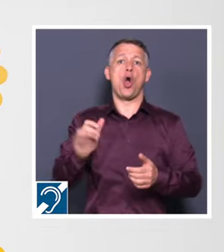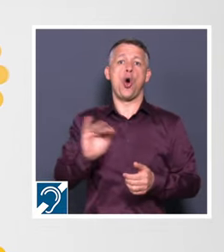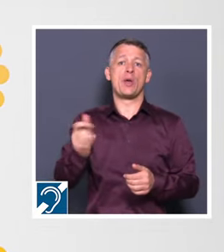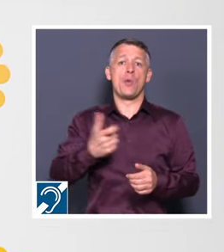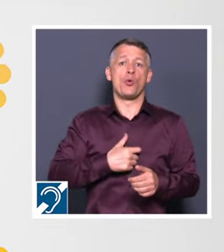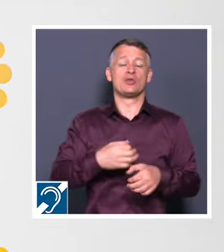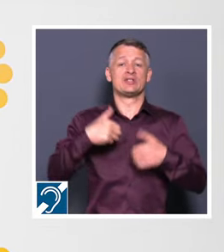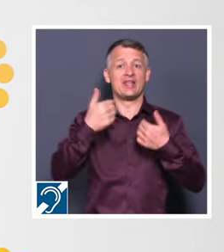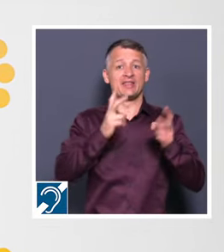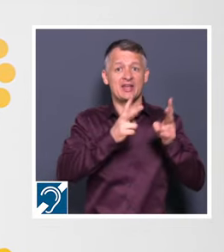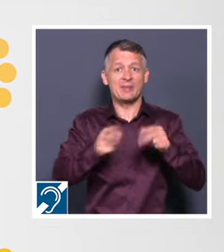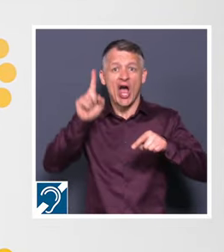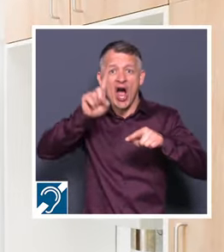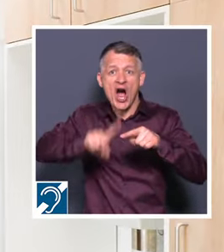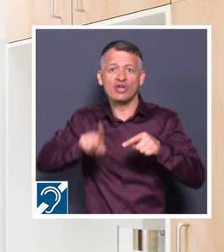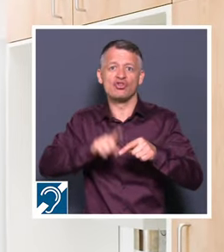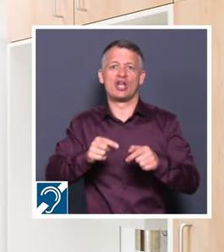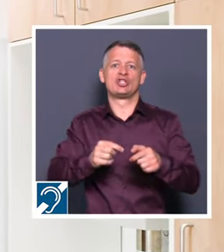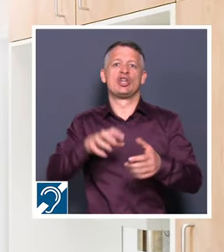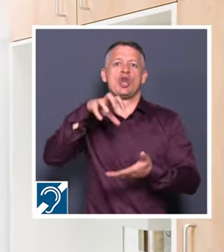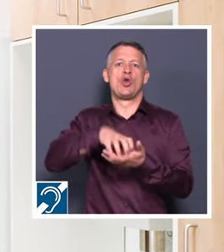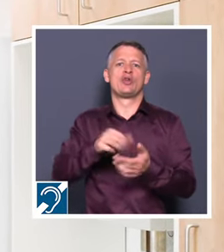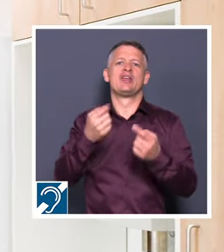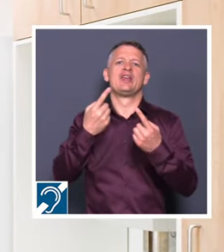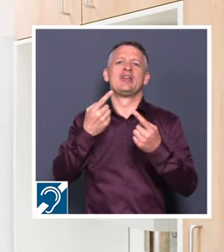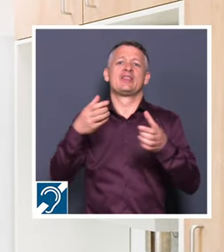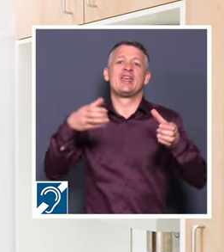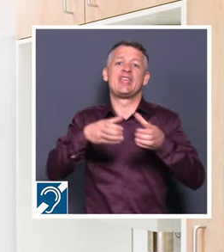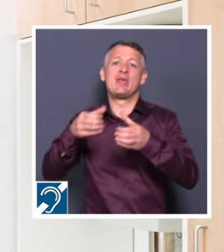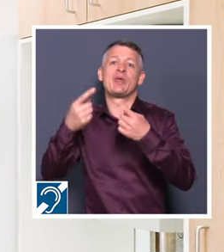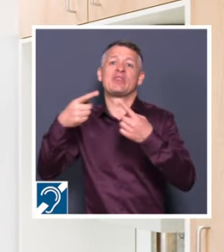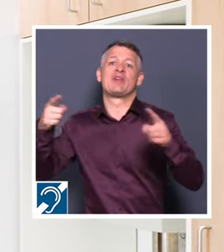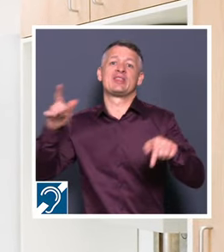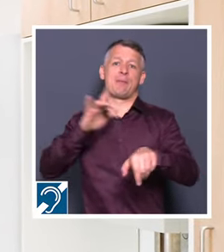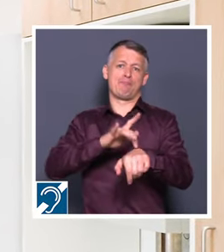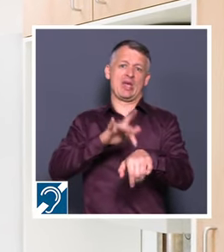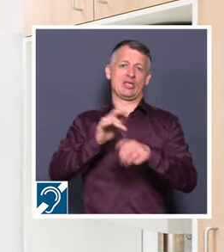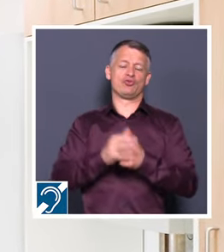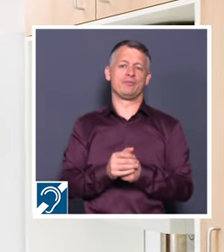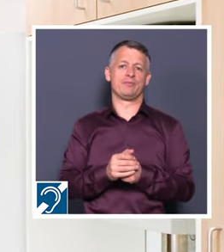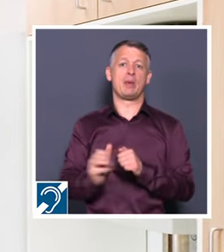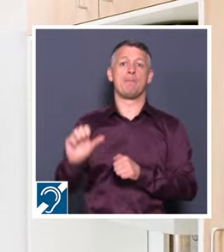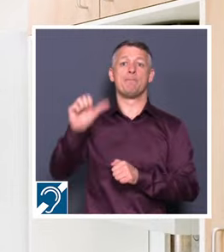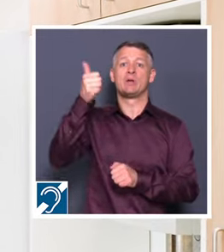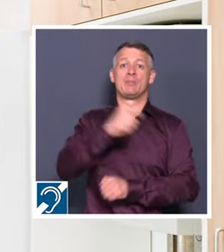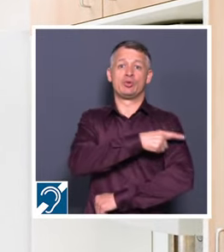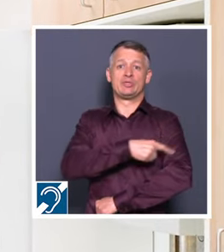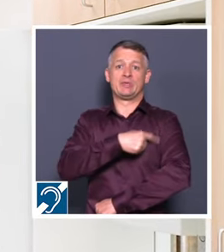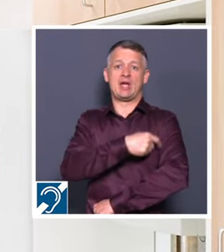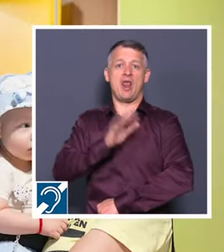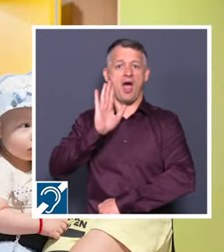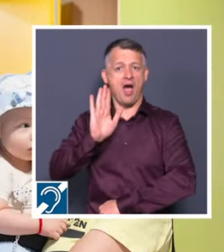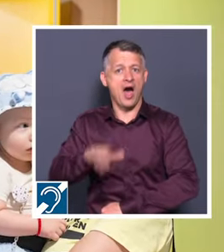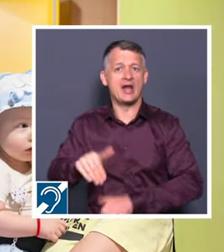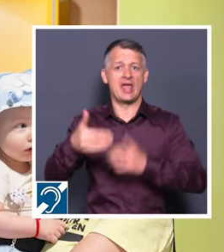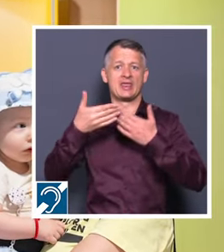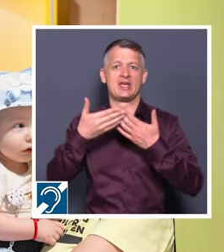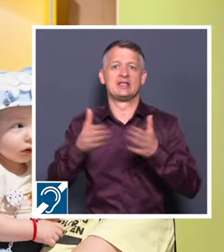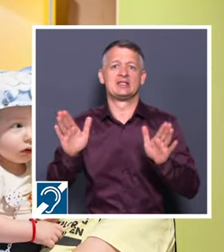în același loc de echipe multidisciplinare. Este primul spital care are